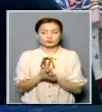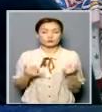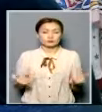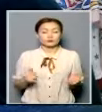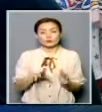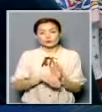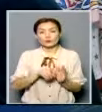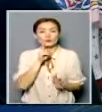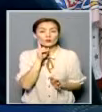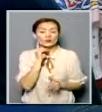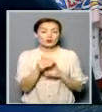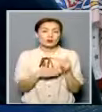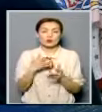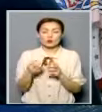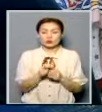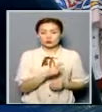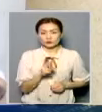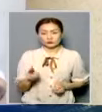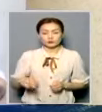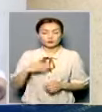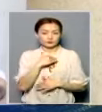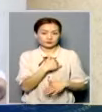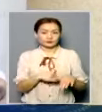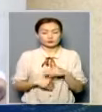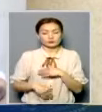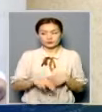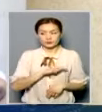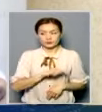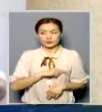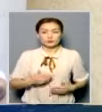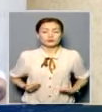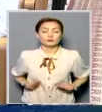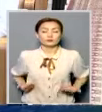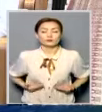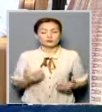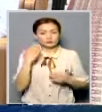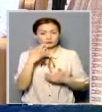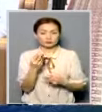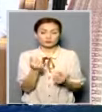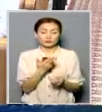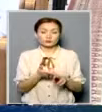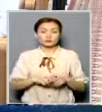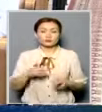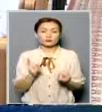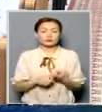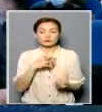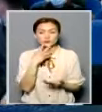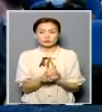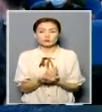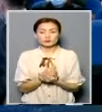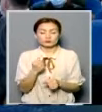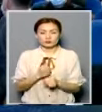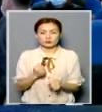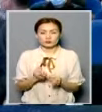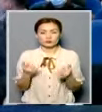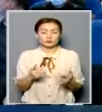Сегодня среди молодежи растет число тех, кто не хочет работать и живут за чужой счет. Они связывают свое иждивенчество